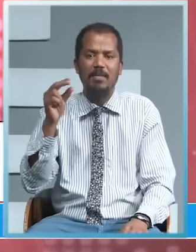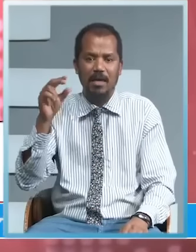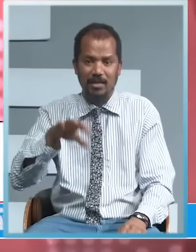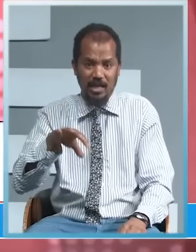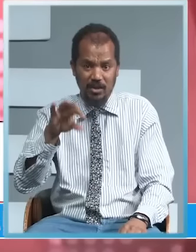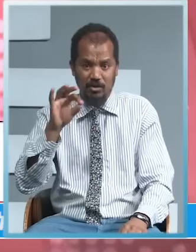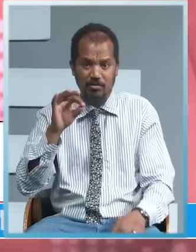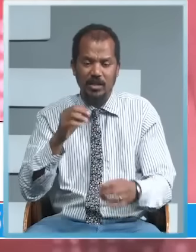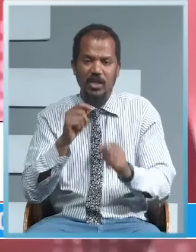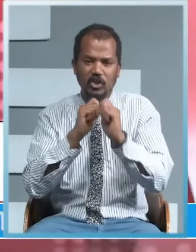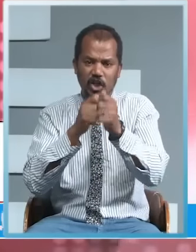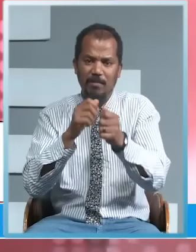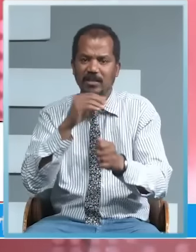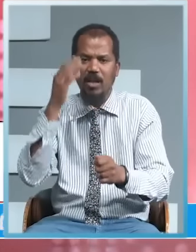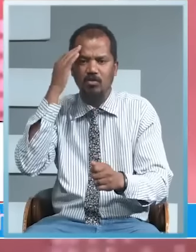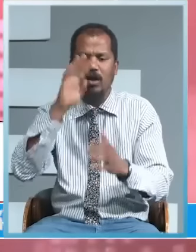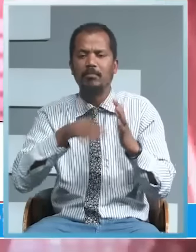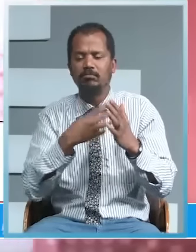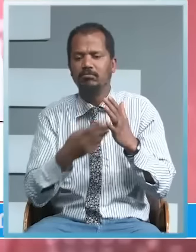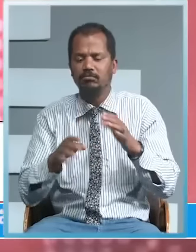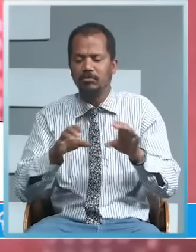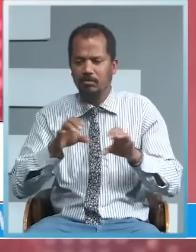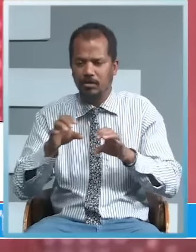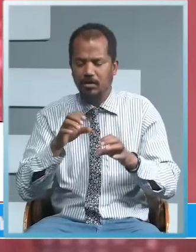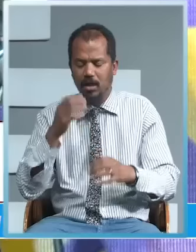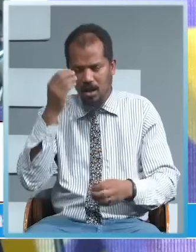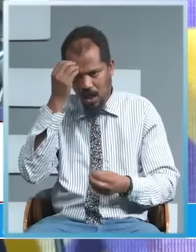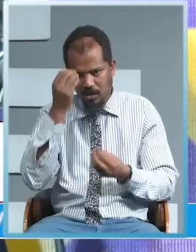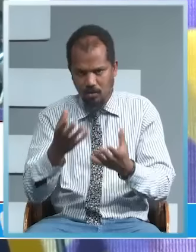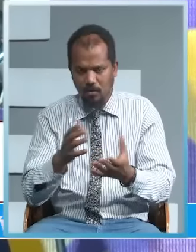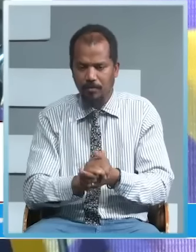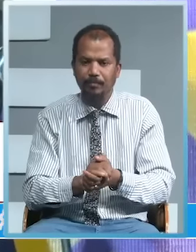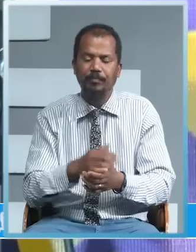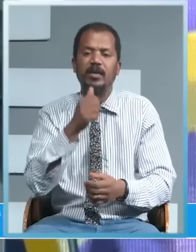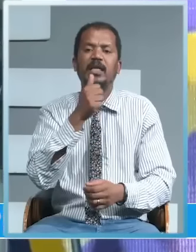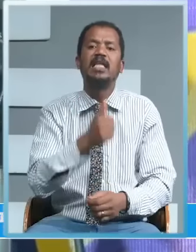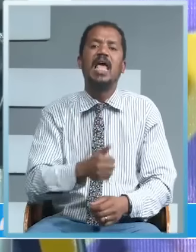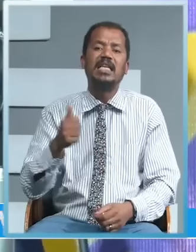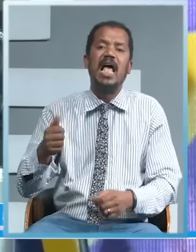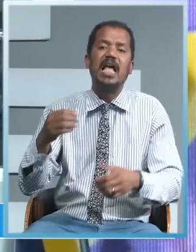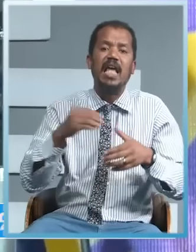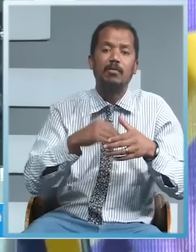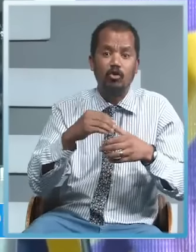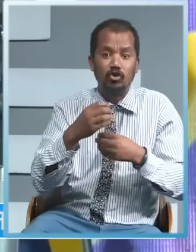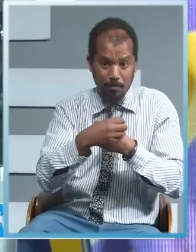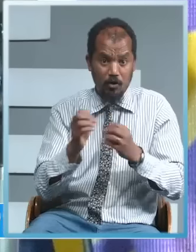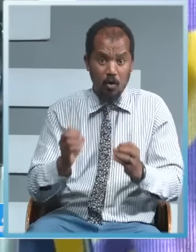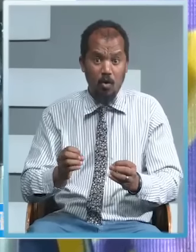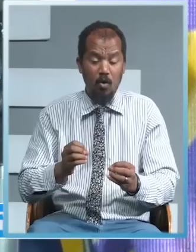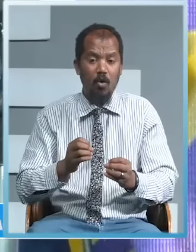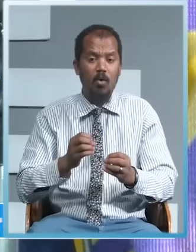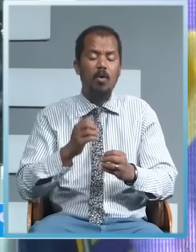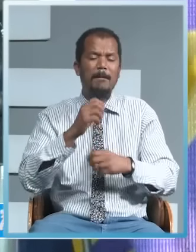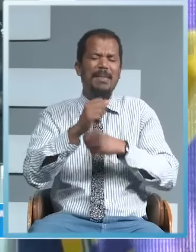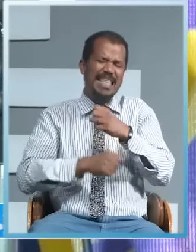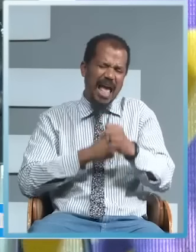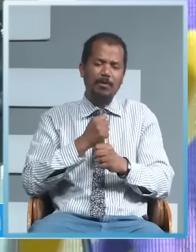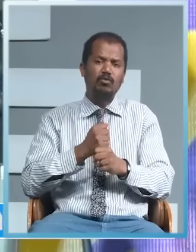በተገኙበት የሽልማትና የእውቅና መርሃ ግብር እንደሚካሄድ አስታውቀዋል። የአዲስ አበባ ገቢዎች ቢሮ